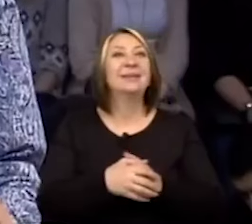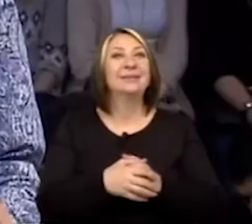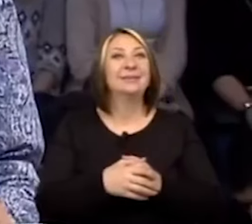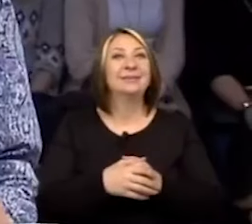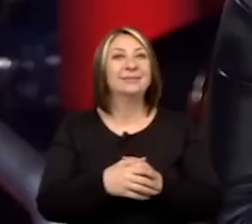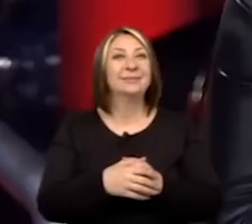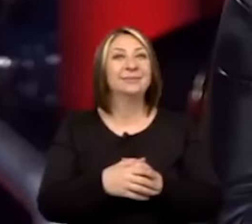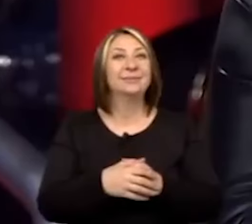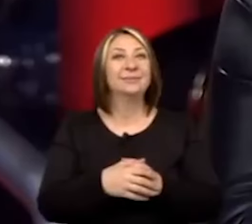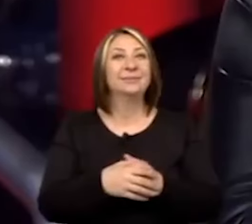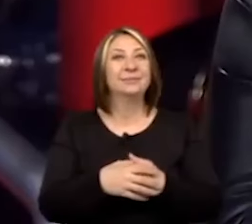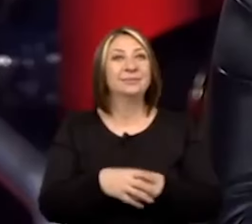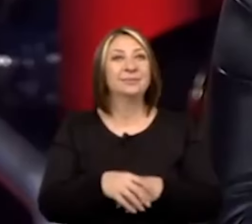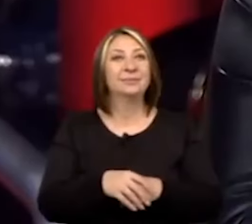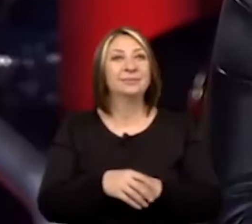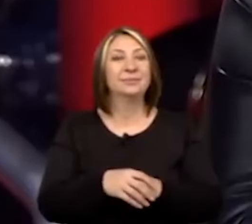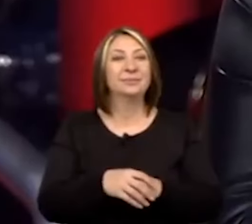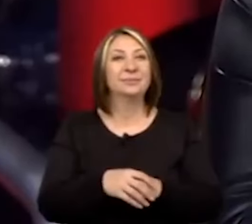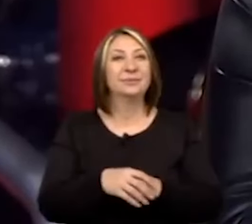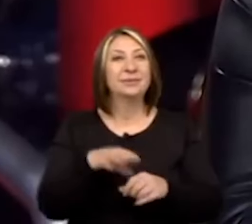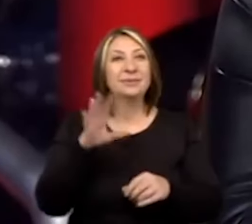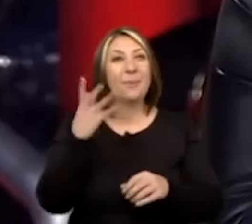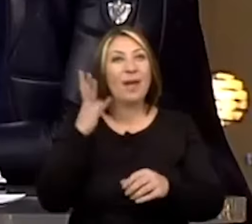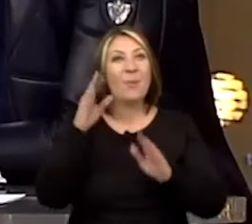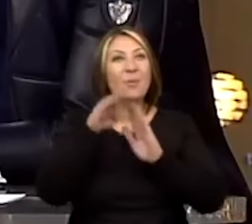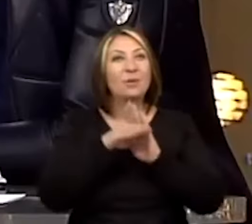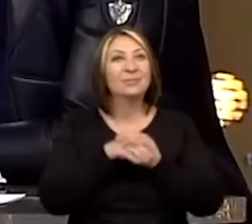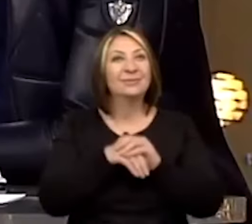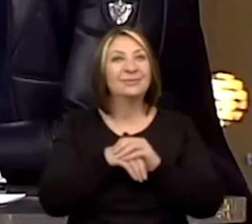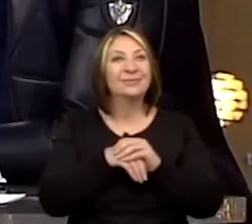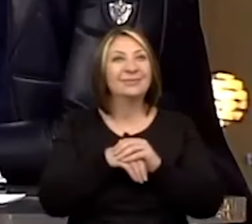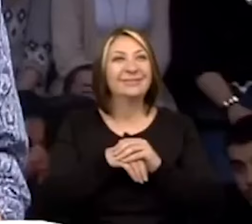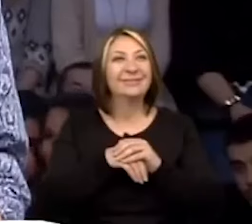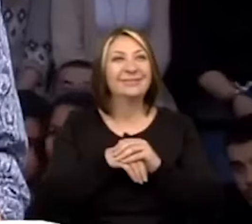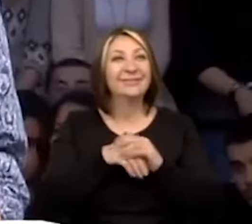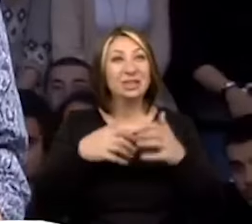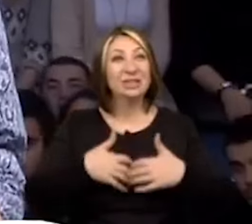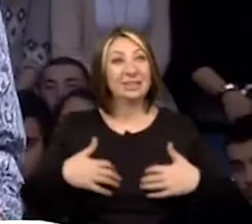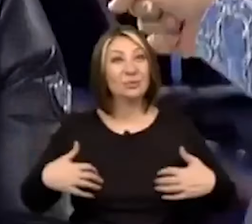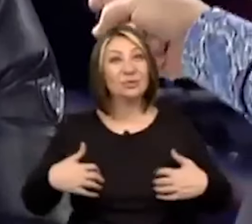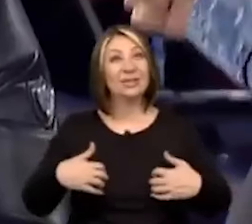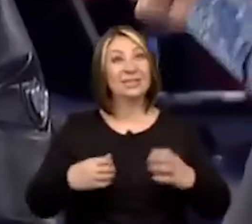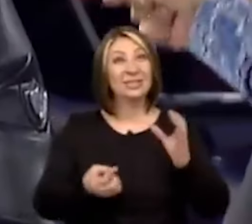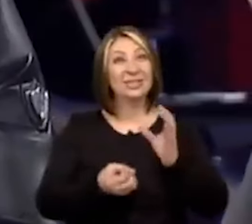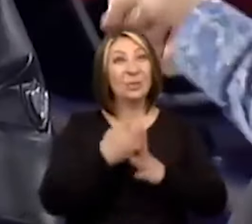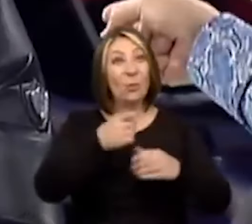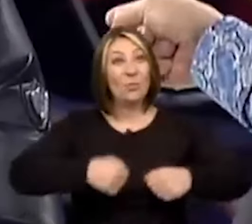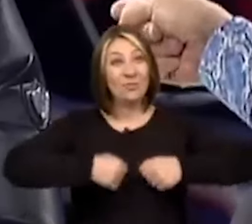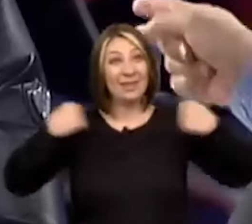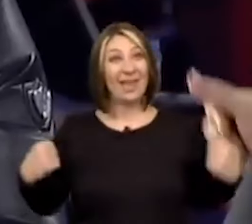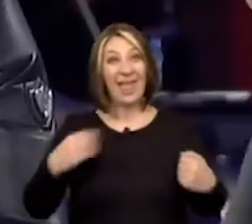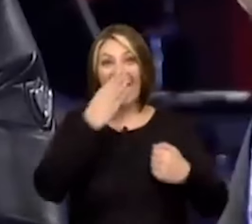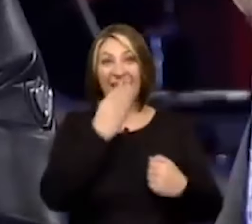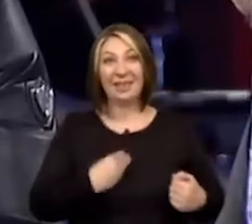Güzel yorumlar da gelmiş. Güzel. Ne manyak program demiş. Barış seninle ilgili eğer cesursan çıkartıp o montu